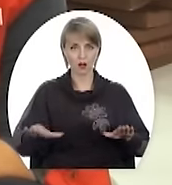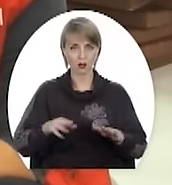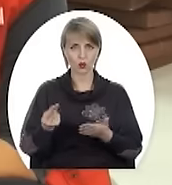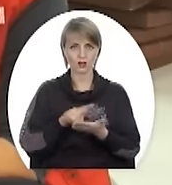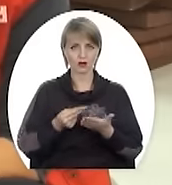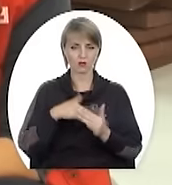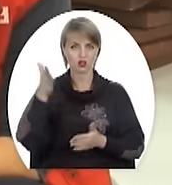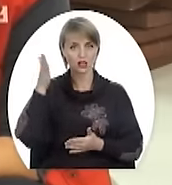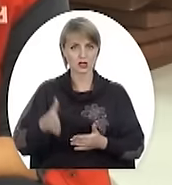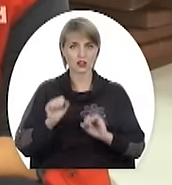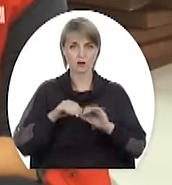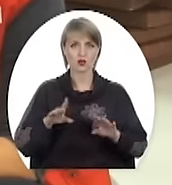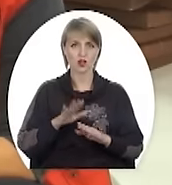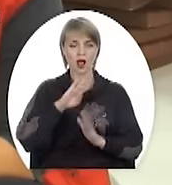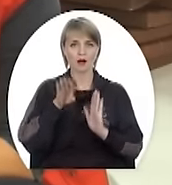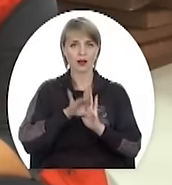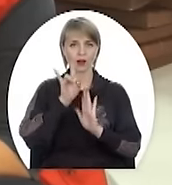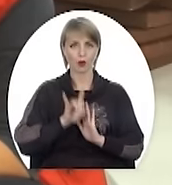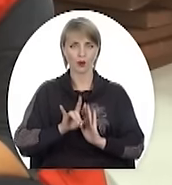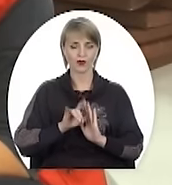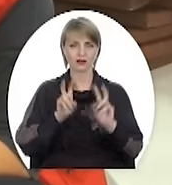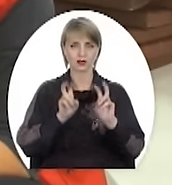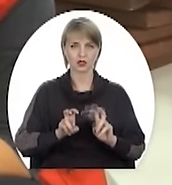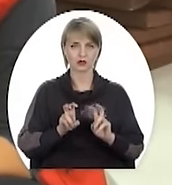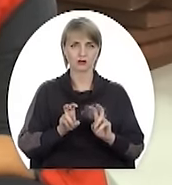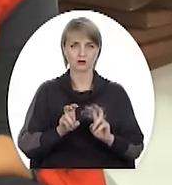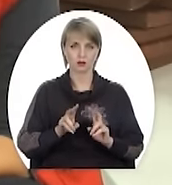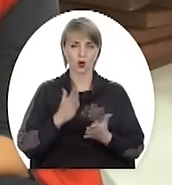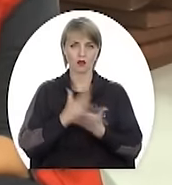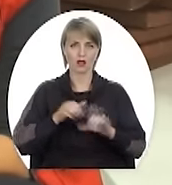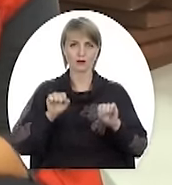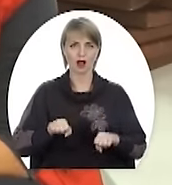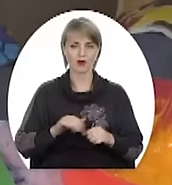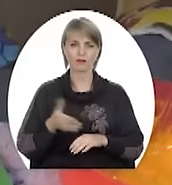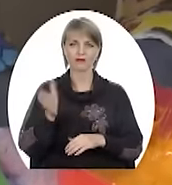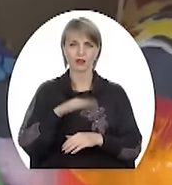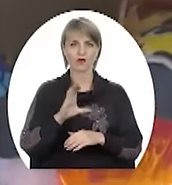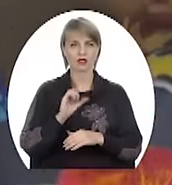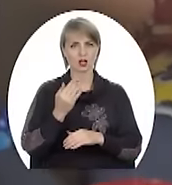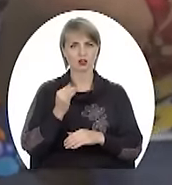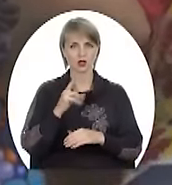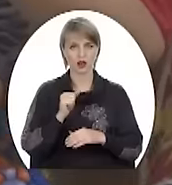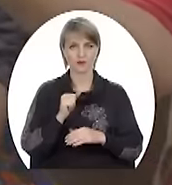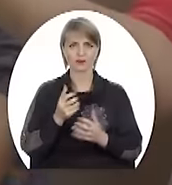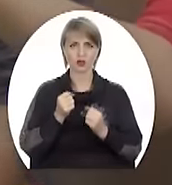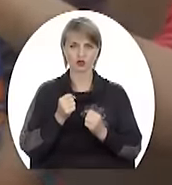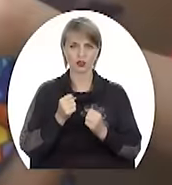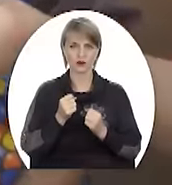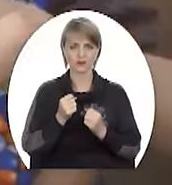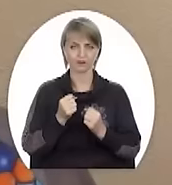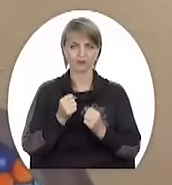полу рисовать, он может на стенке, он может на подоконник сесть, и он, ну, он имеет право. Давай, Сашенька, держи, моя